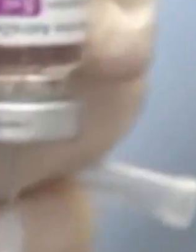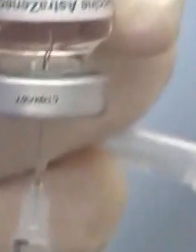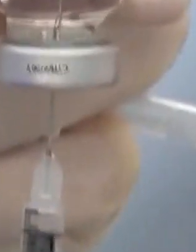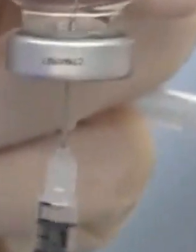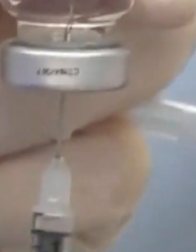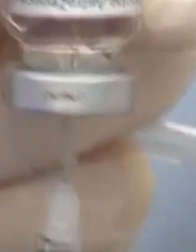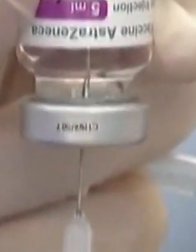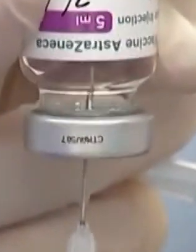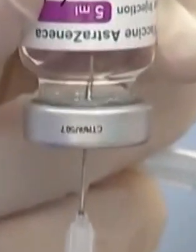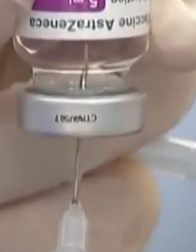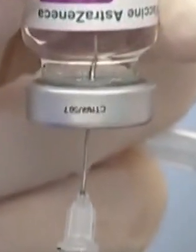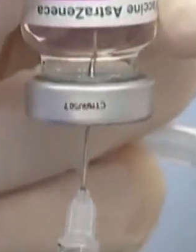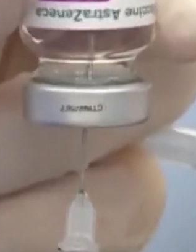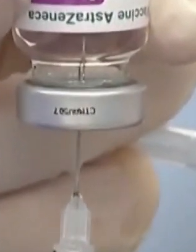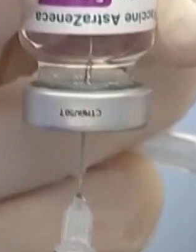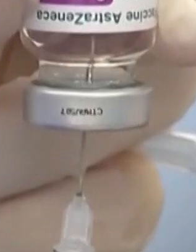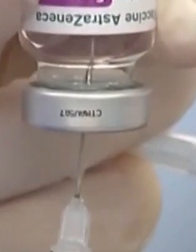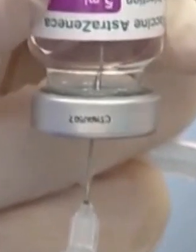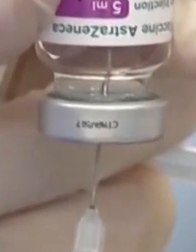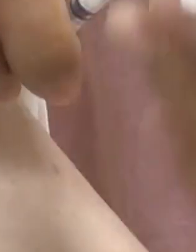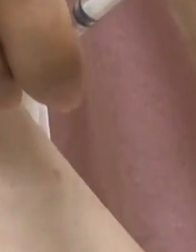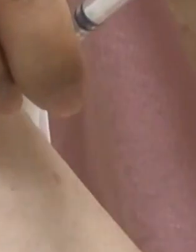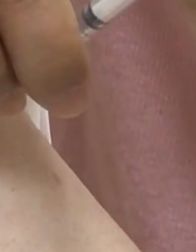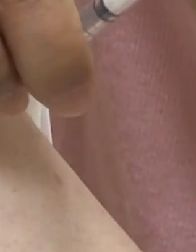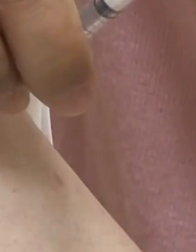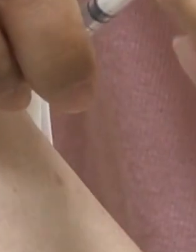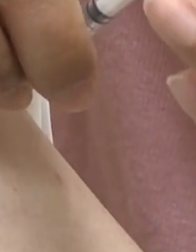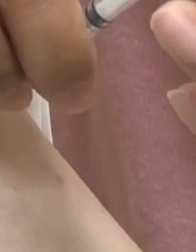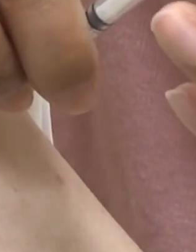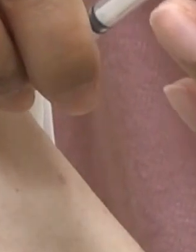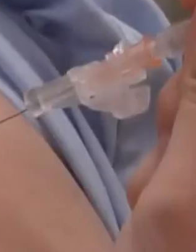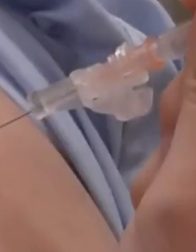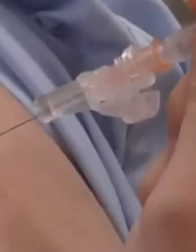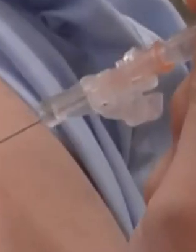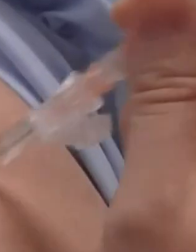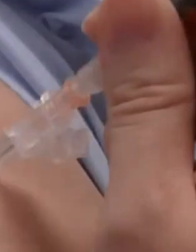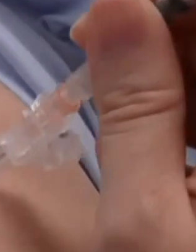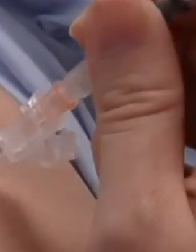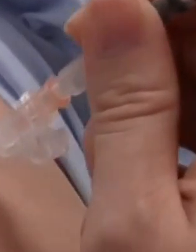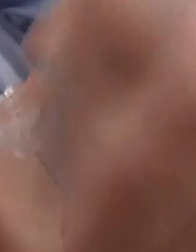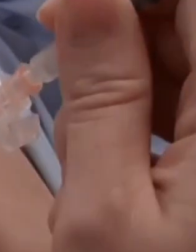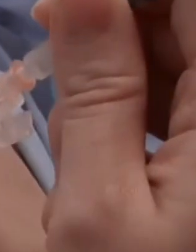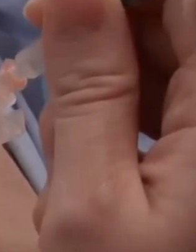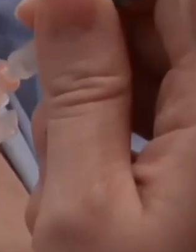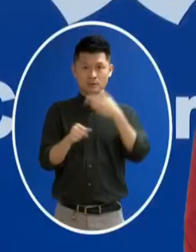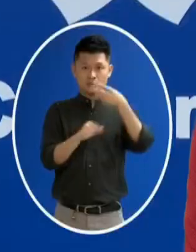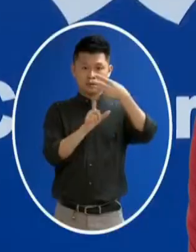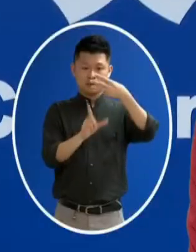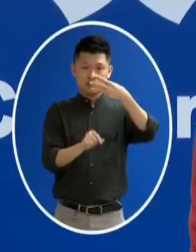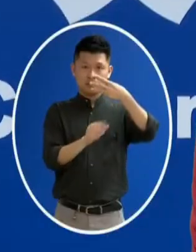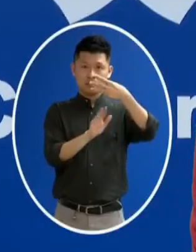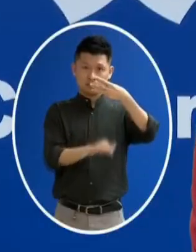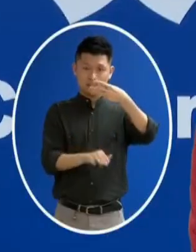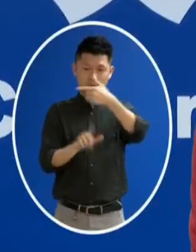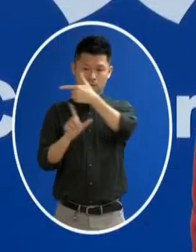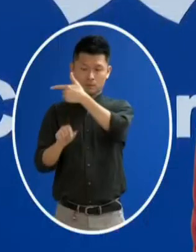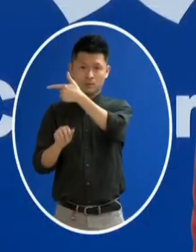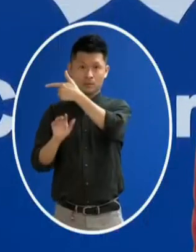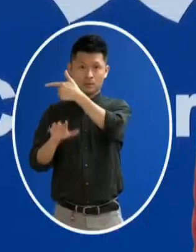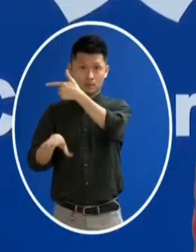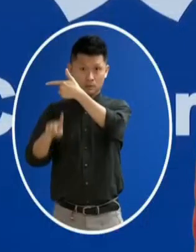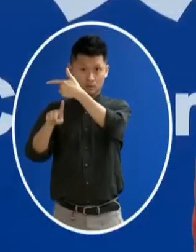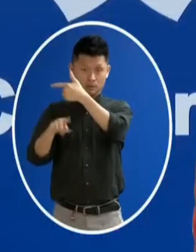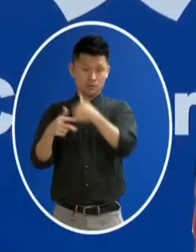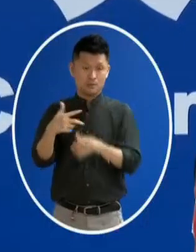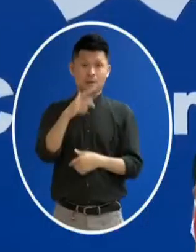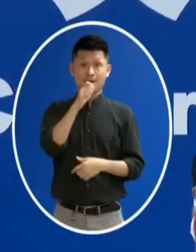毒，打了疫苗后自身状况仍不能轻忽。记者黄义俊、杨翔于台北采访报道。 好，看到这个医护人